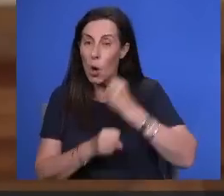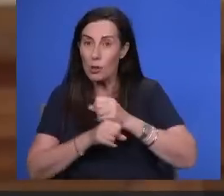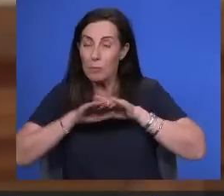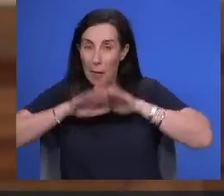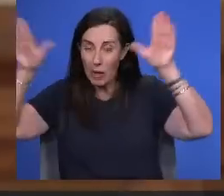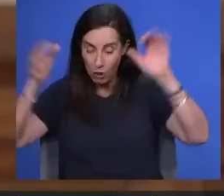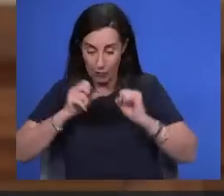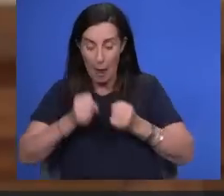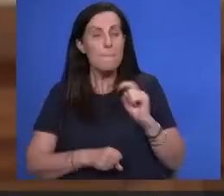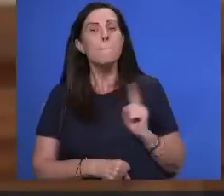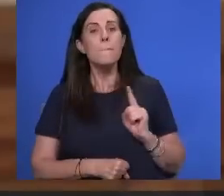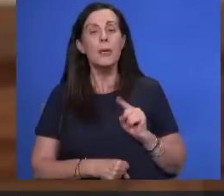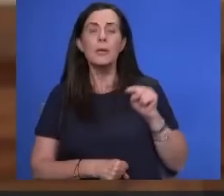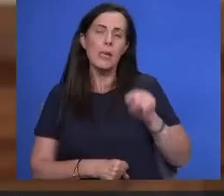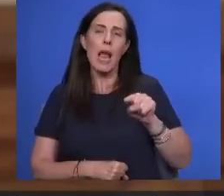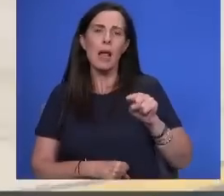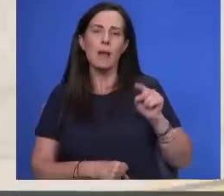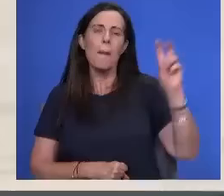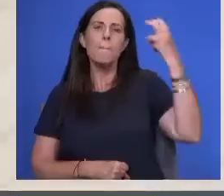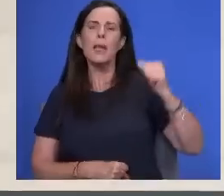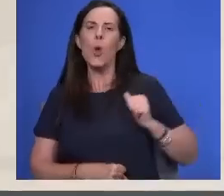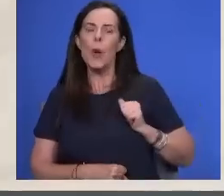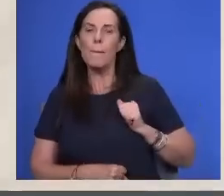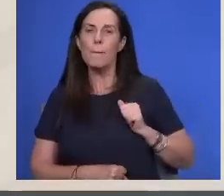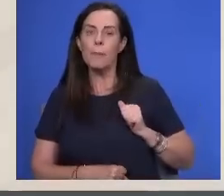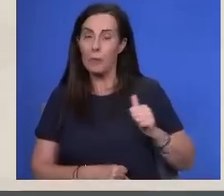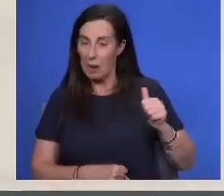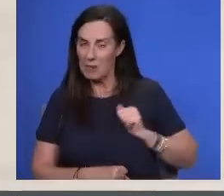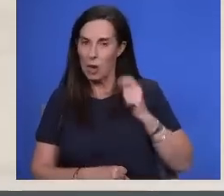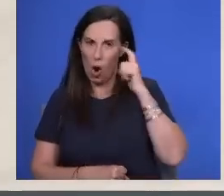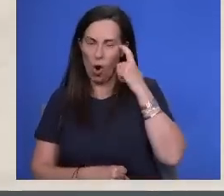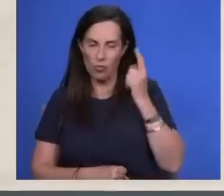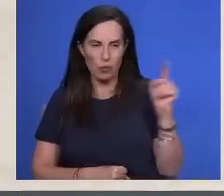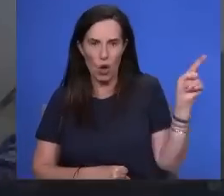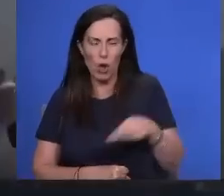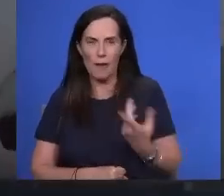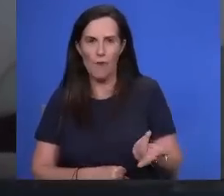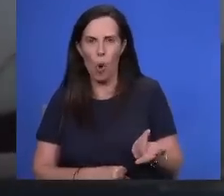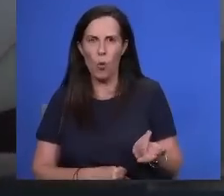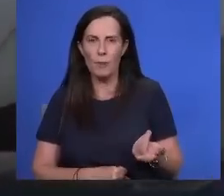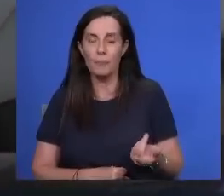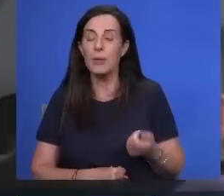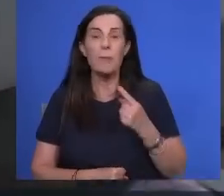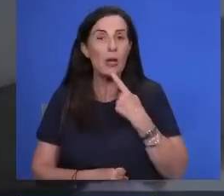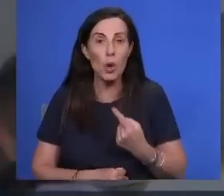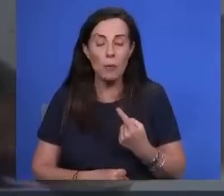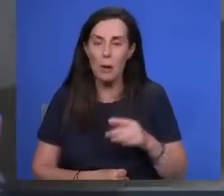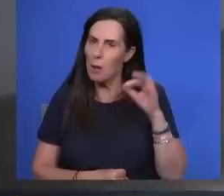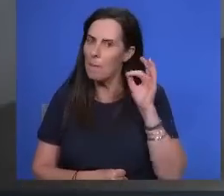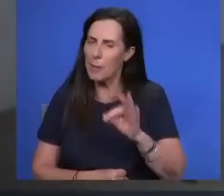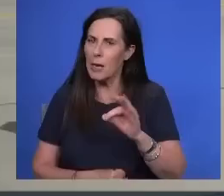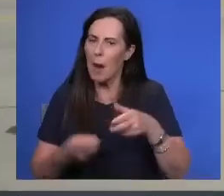ויושב בקוקפיט הם מילואימניקים. בצהל חוששים מאי התייצבות המונית שלהם, שפירושה פגיעה